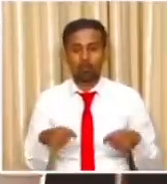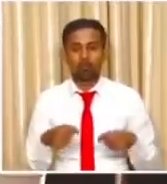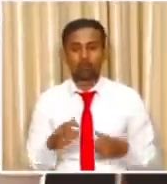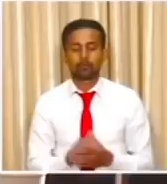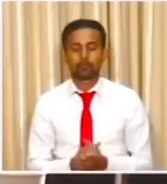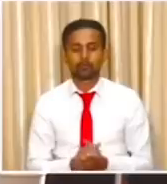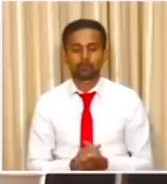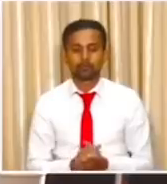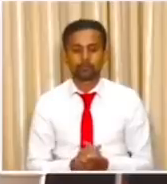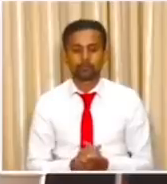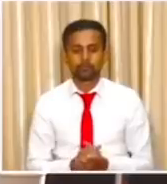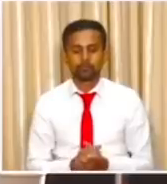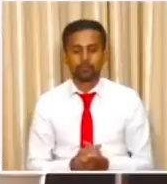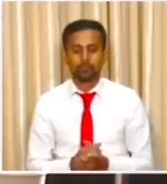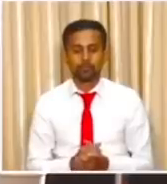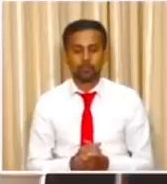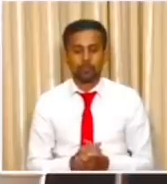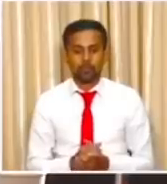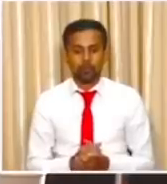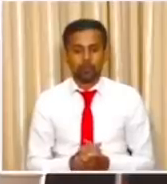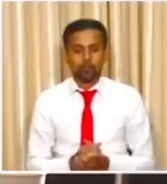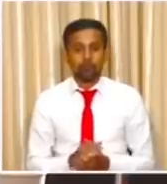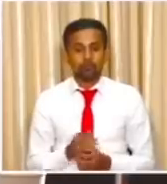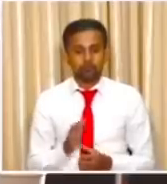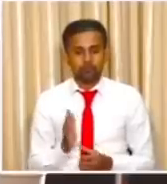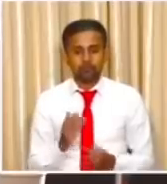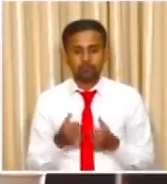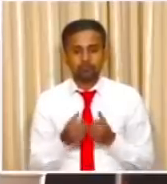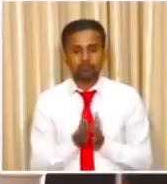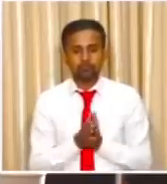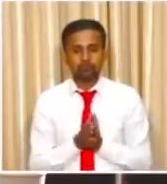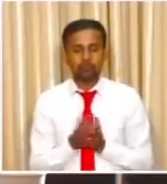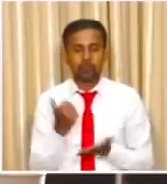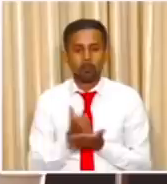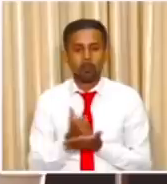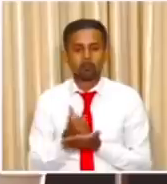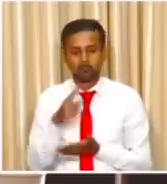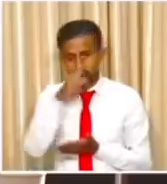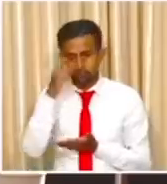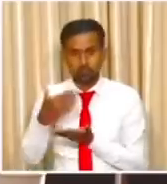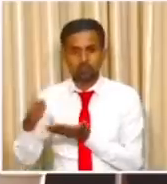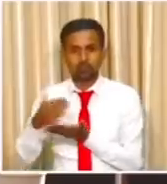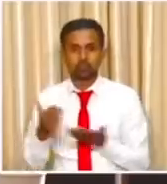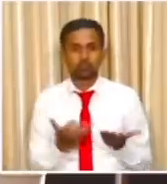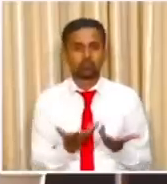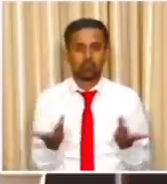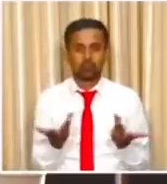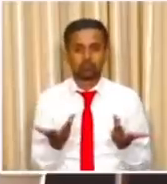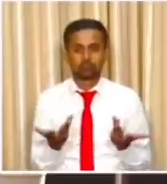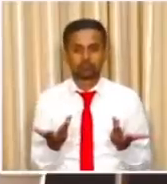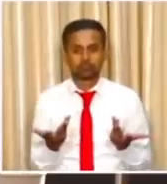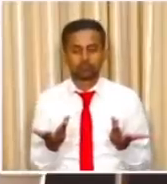ගමන් වැය කරන්න සිද්ධ වුණා. ඒ නිසා තමන්ගේ බැංකු වාරිකේ ගෙවා ගන්න බැරි තත්ත්වයක් නිර්මාණය වුණා. ඒ නිසා